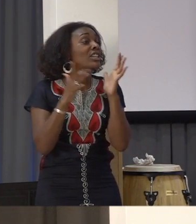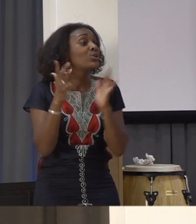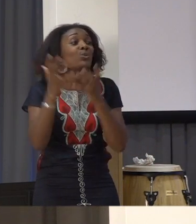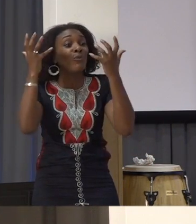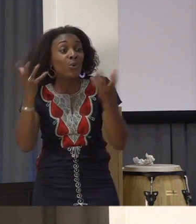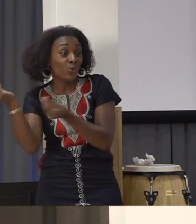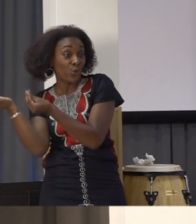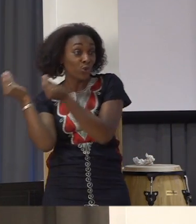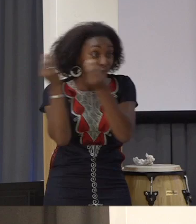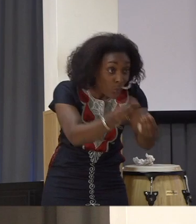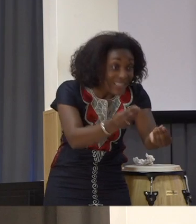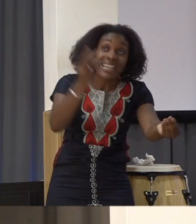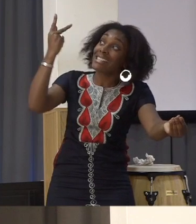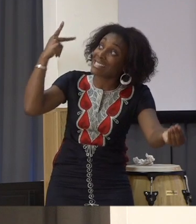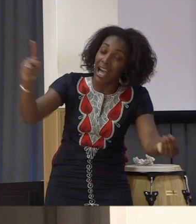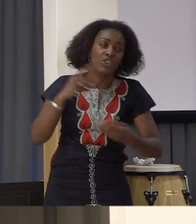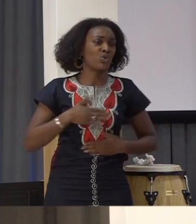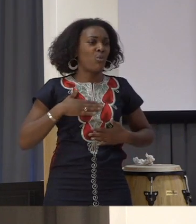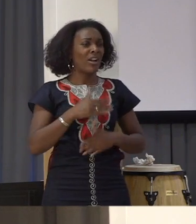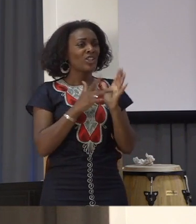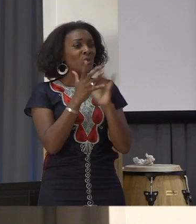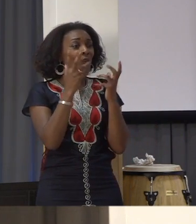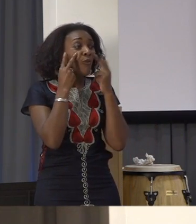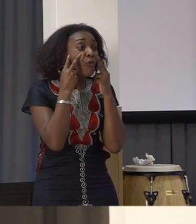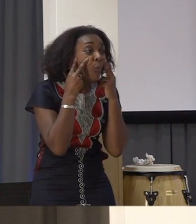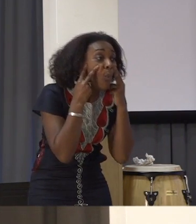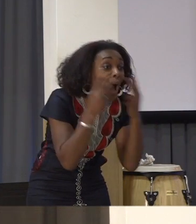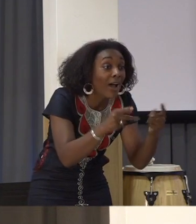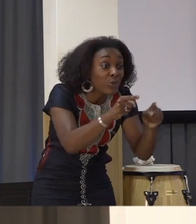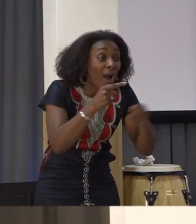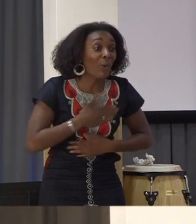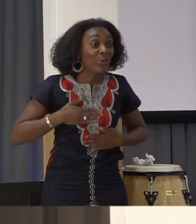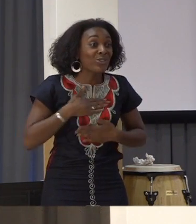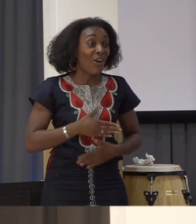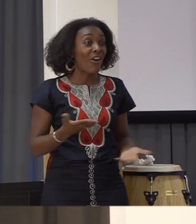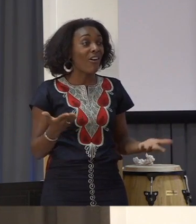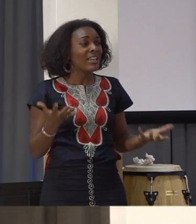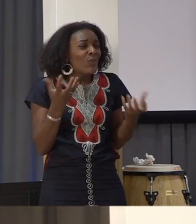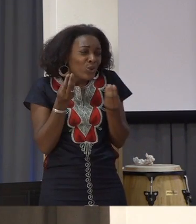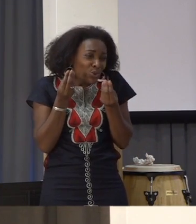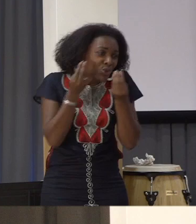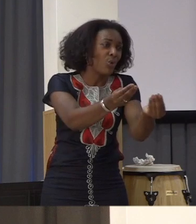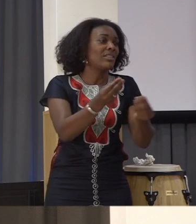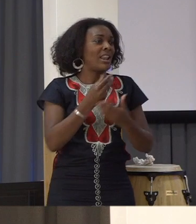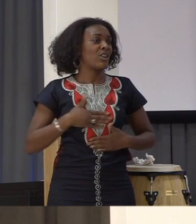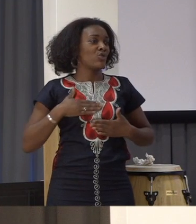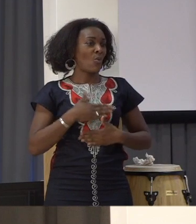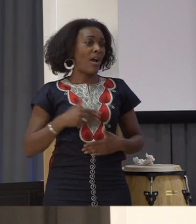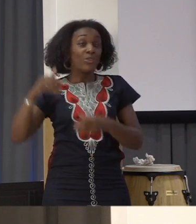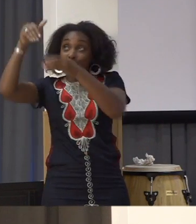te donner sa joie. Il veut que tu te réjouisses. Il veut te communiquer la joie qui est en